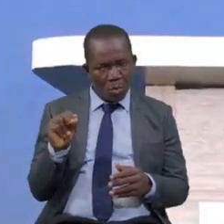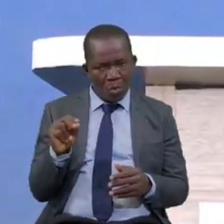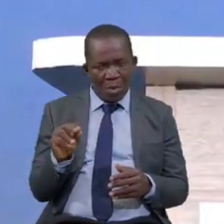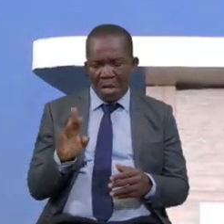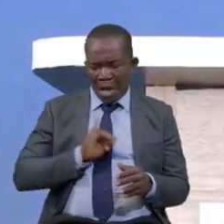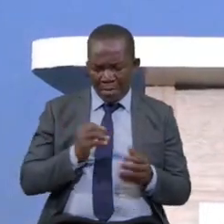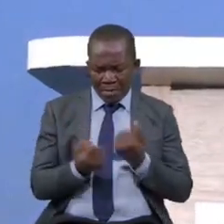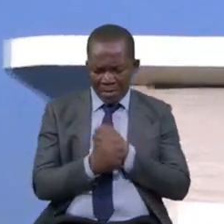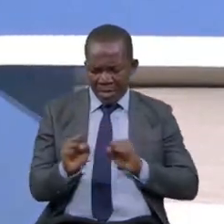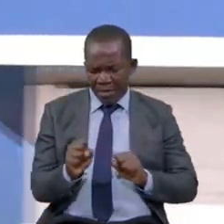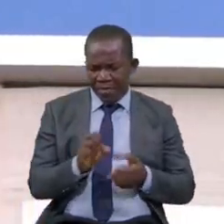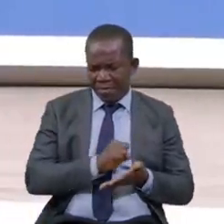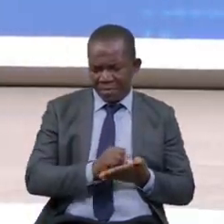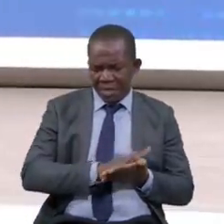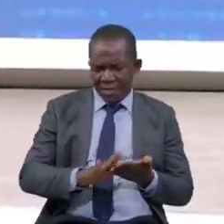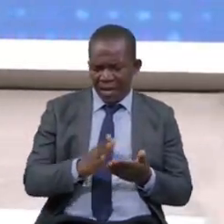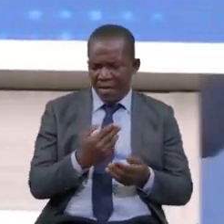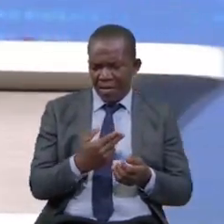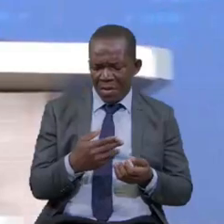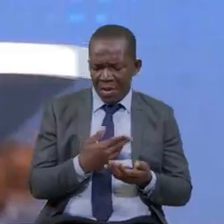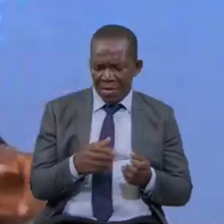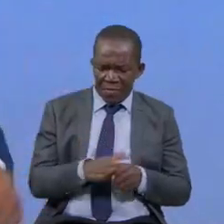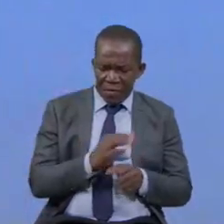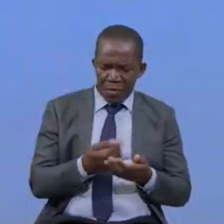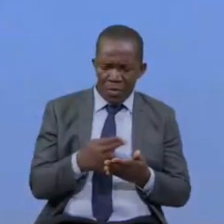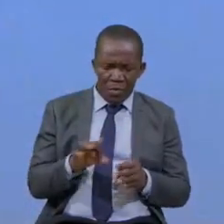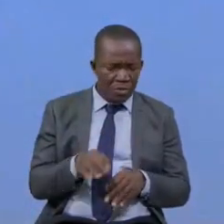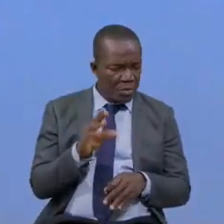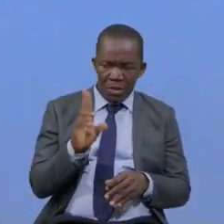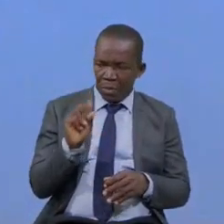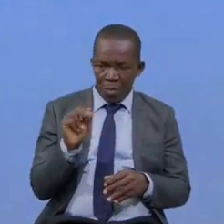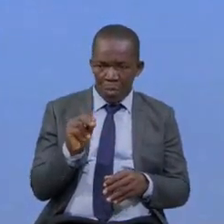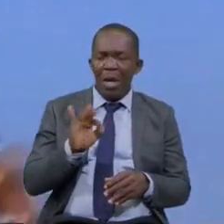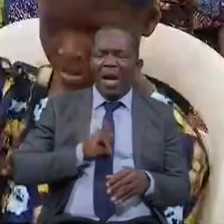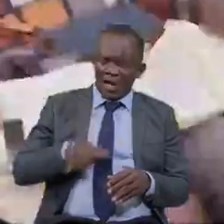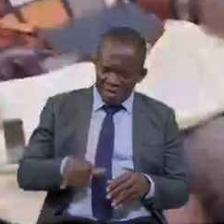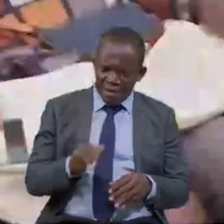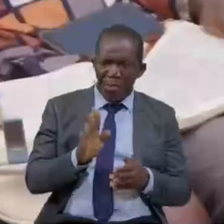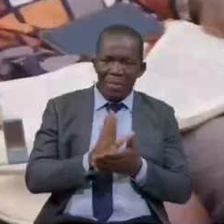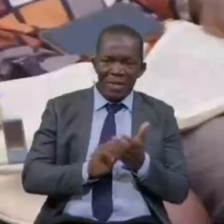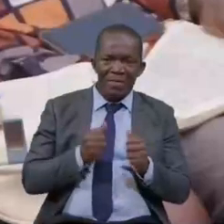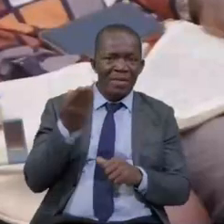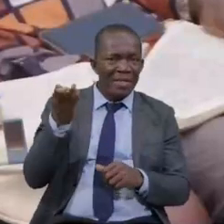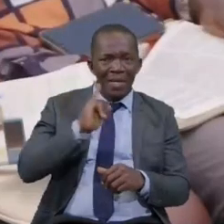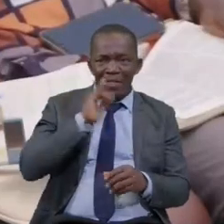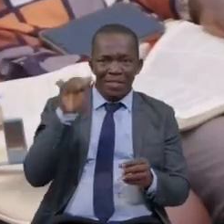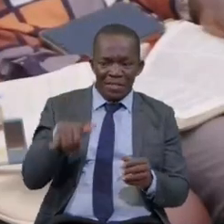suis rempli du Saint-Esprit. Il dit non, il y a encore beaucoup à recevoir aujourd'hui. Il y a beaucoup pour